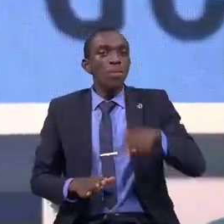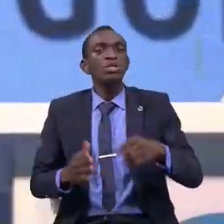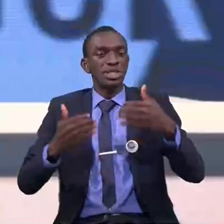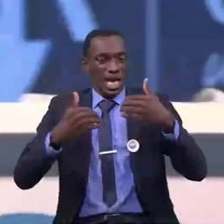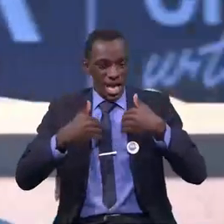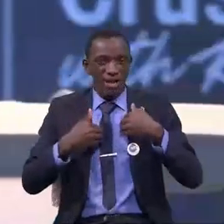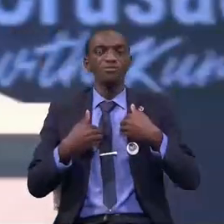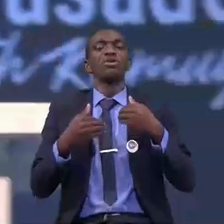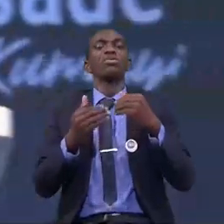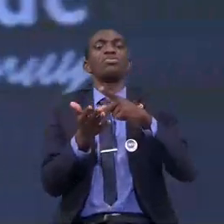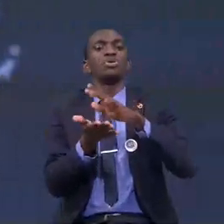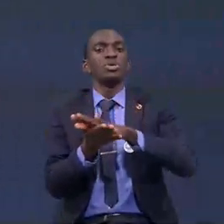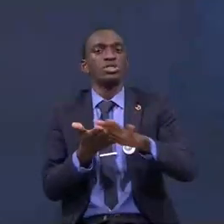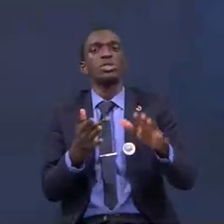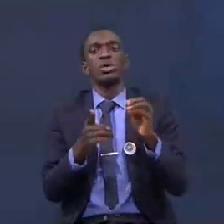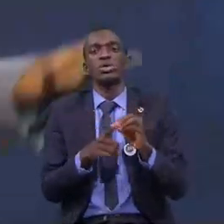avoir la pureté.